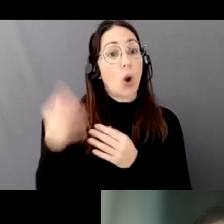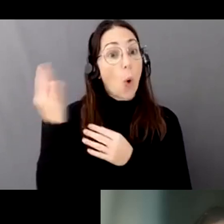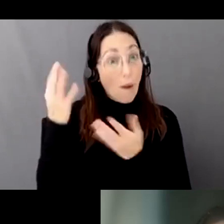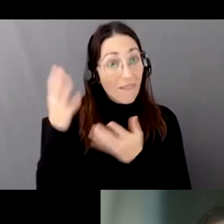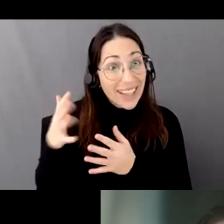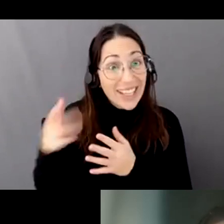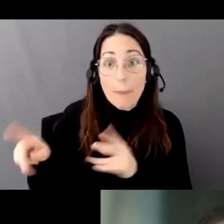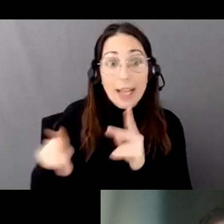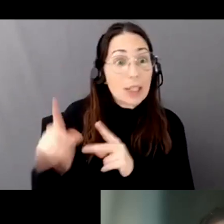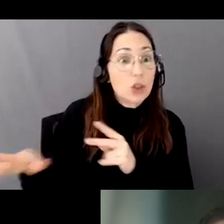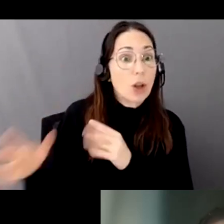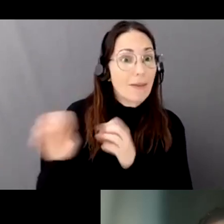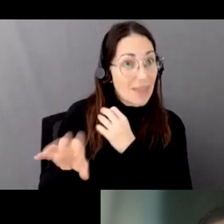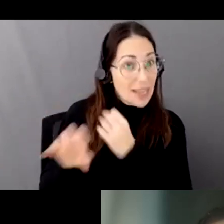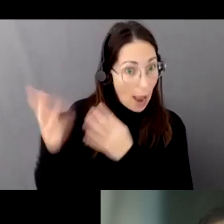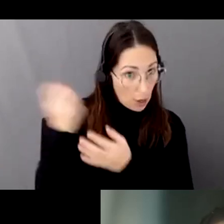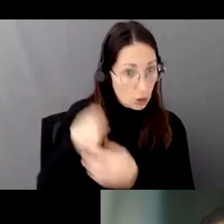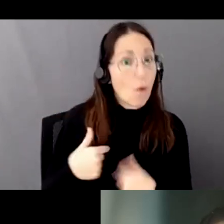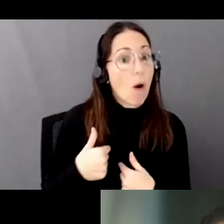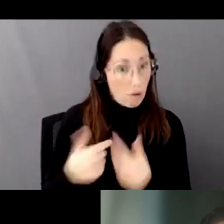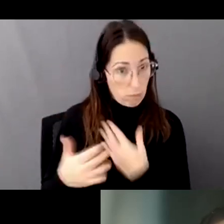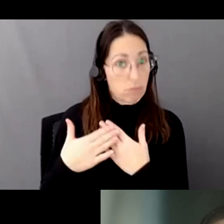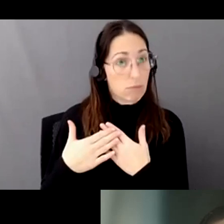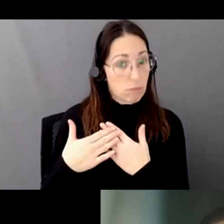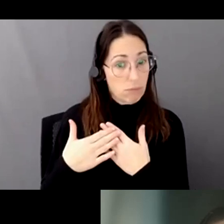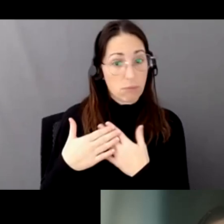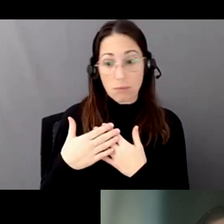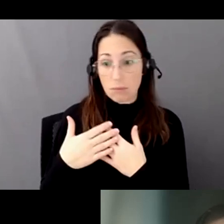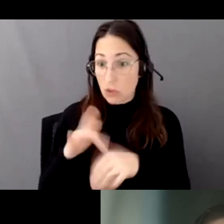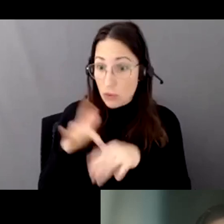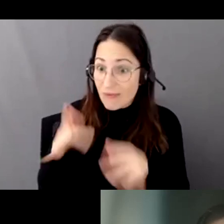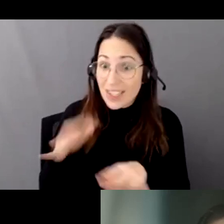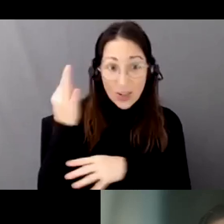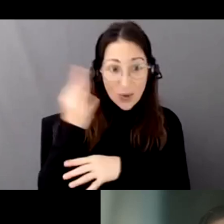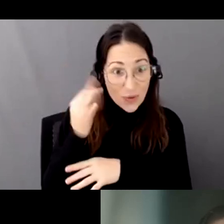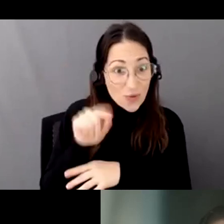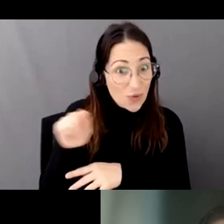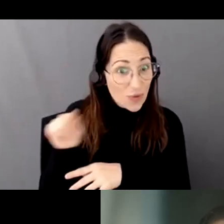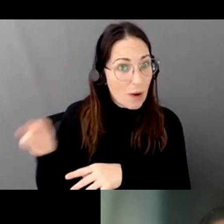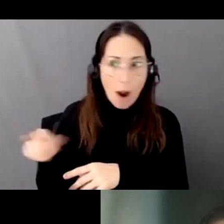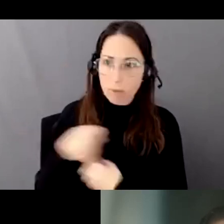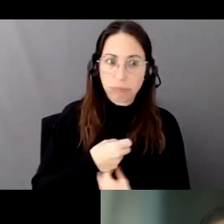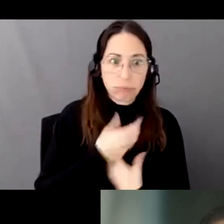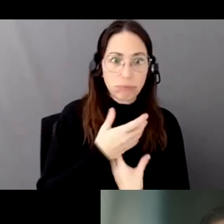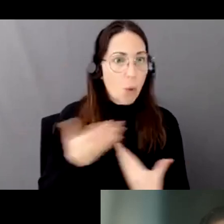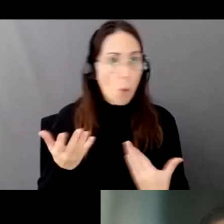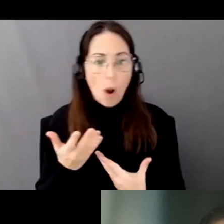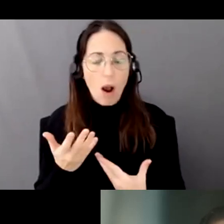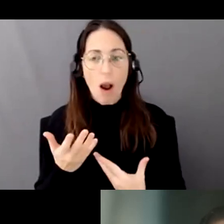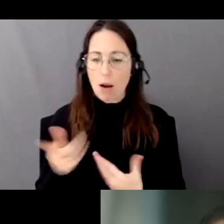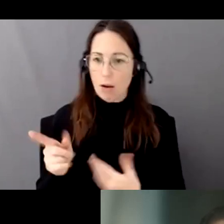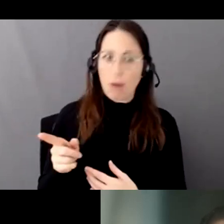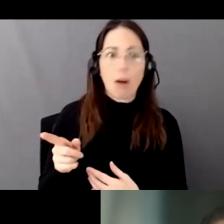par exemple, nous recevons des feedbacks, de ceux qui ont pris les cours disant que cela